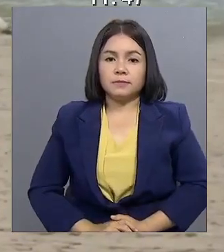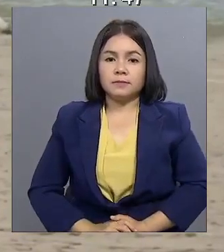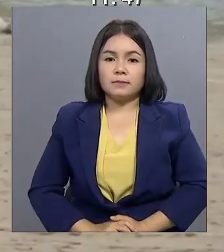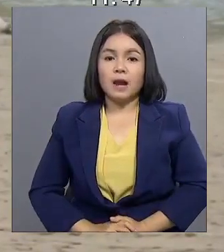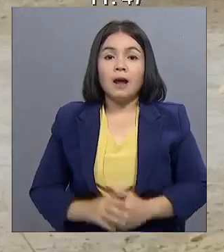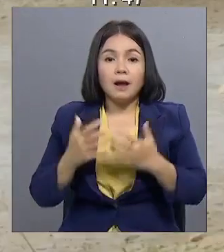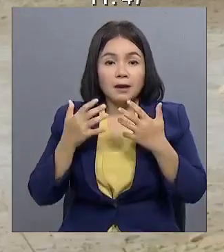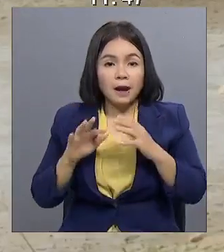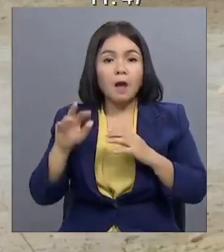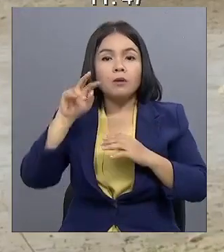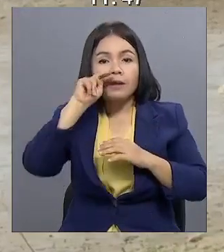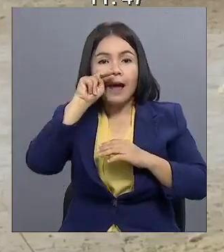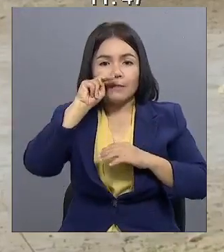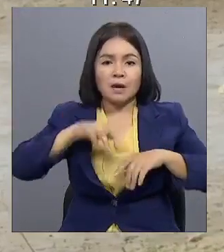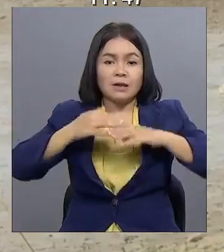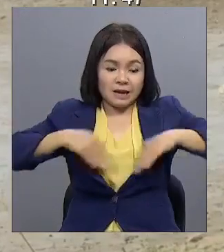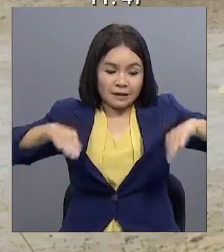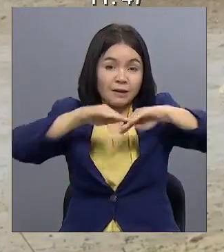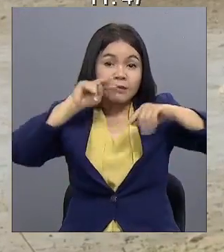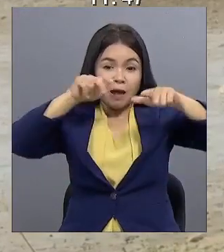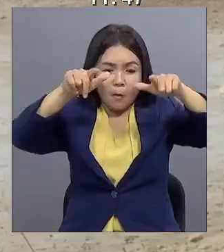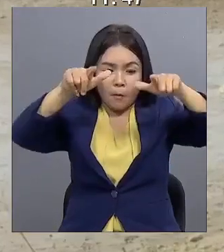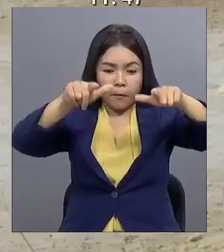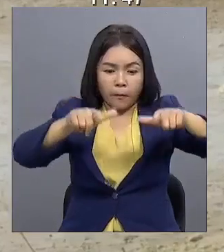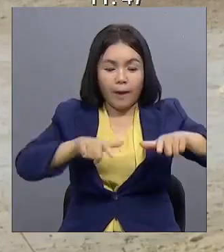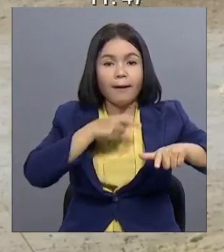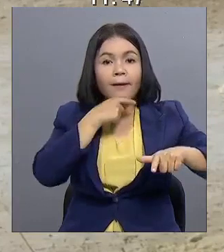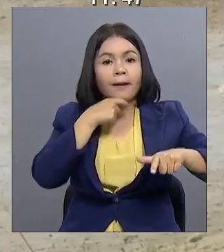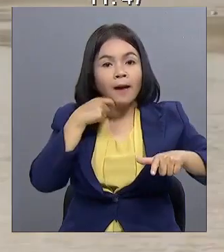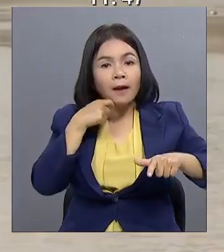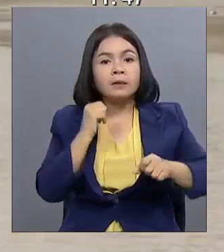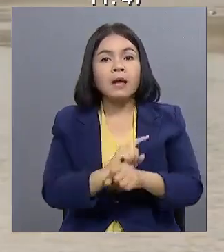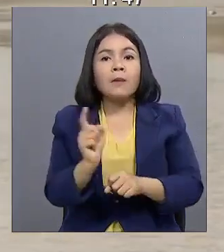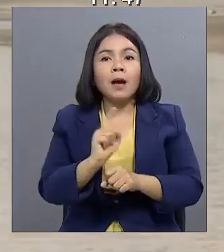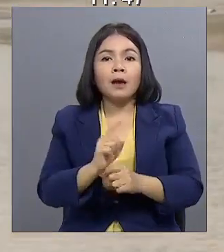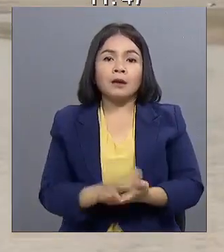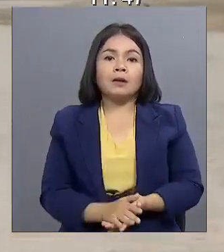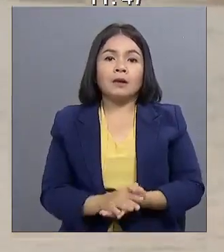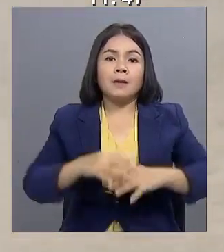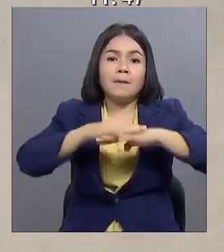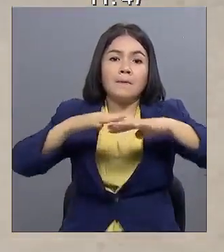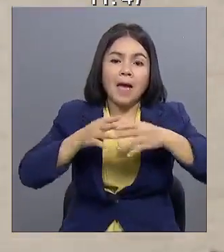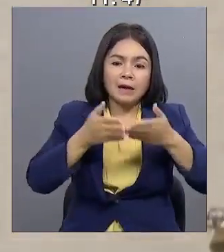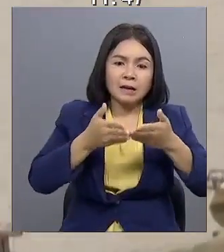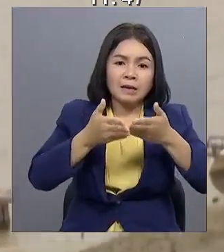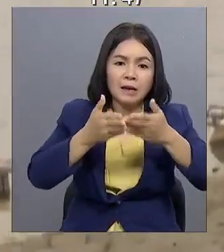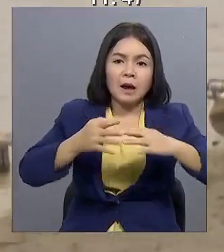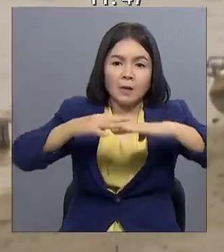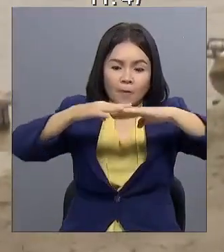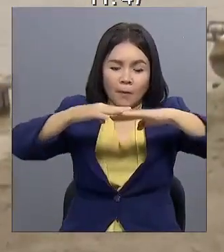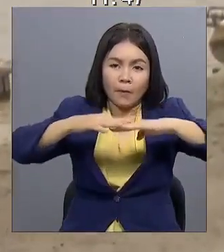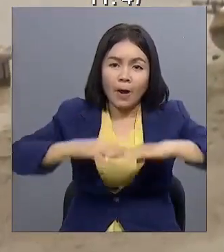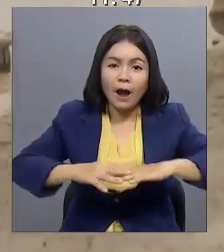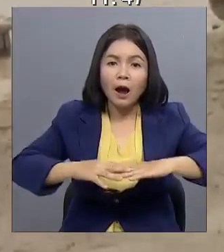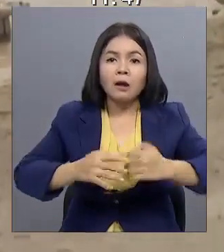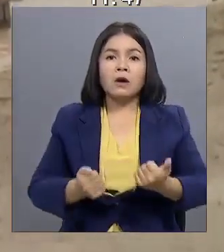้หลังจากน้ำในแก่งก้อลดระดับลงจนเหลือเพียงร่องน้ำชาวเรือนแพต้องปล่อยแพลดระดับลงไปทำให้ระดับได้รับผลกระทบเพราะต้องเ